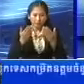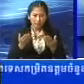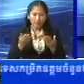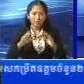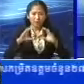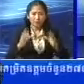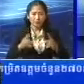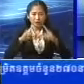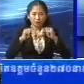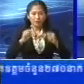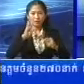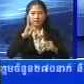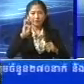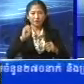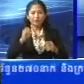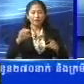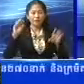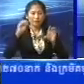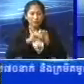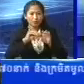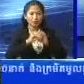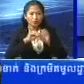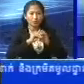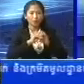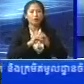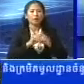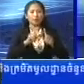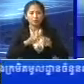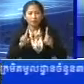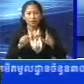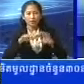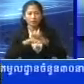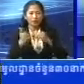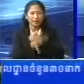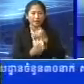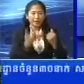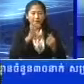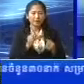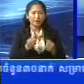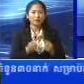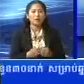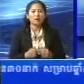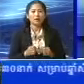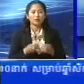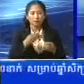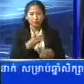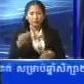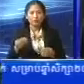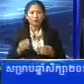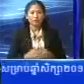នេះមានក្រុមហ៊ុនជប៉ុនជាង30ហើយបានមកវិនិយោគលើវិស័យផ្សេងៗក្នុងប្រទេសកម្ពុជាដែលក្នុងនោះគេច្រើនលើវិស័យអចលនទ្រ